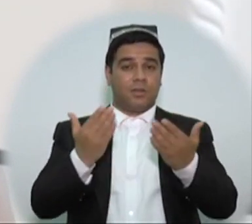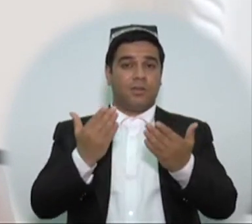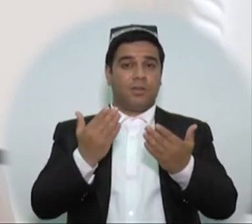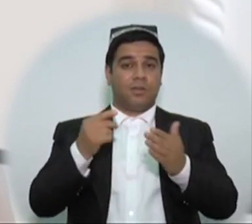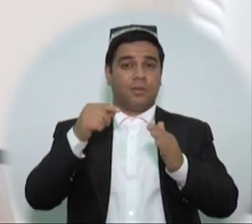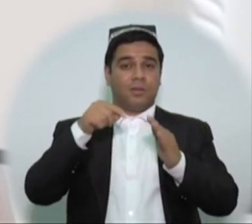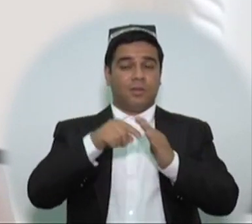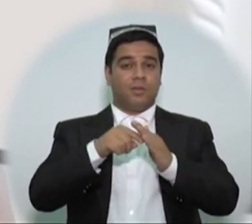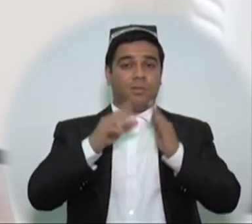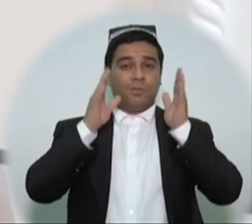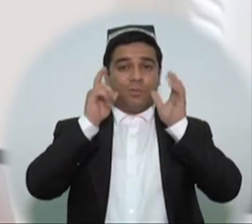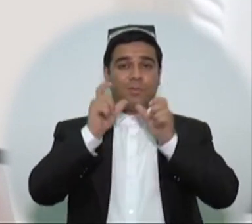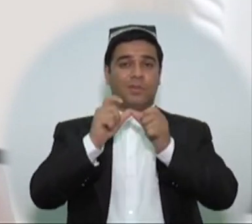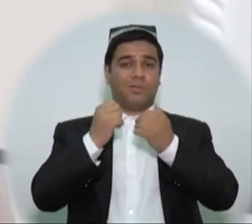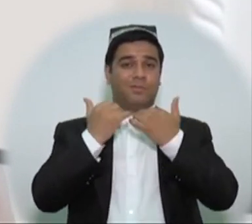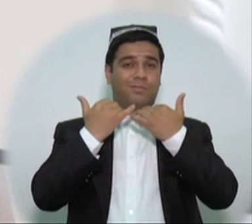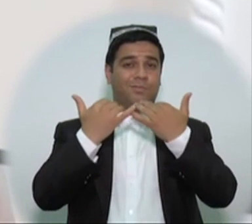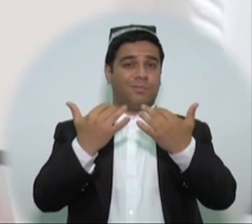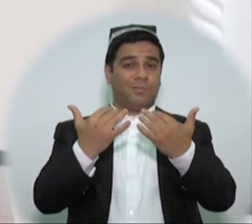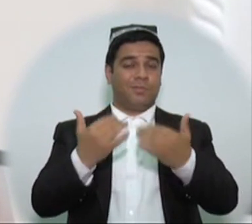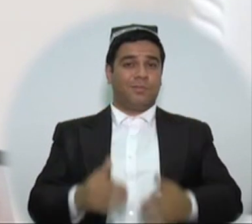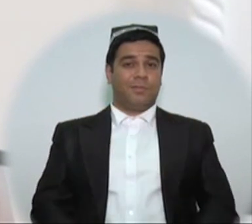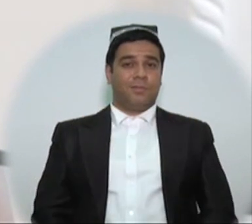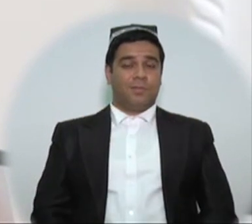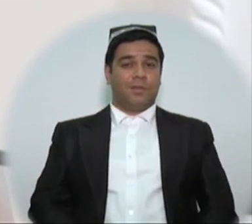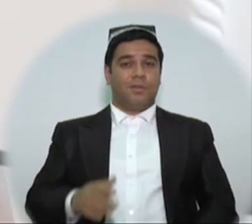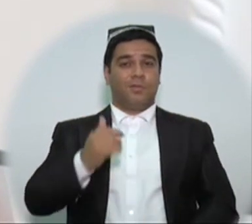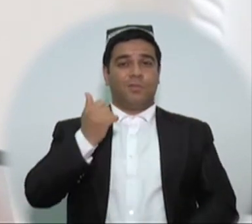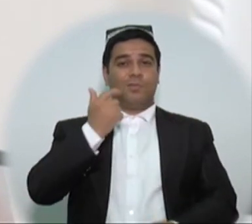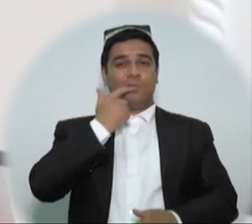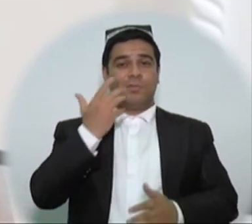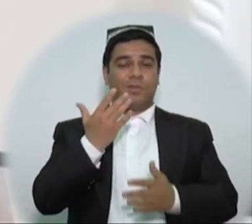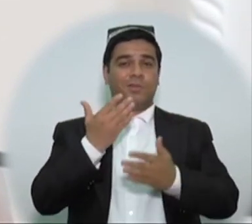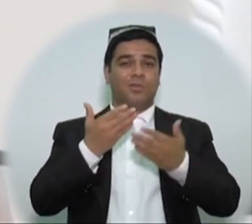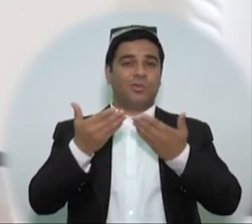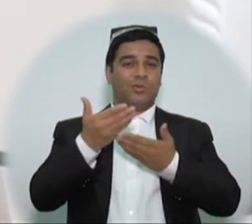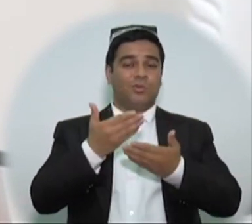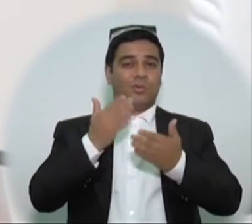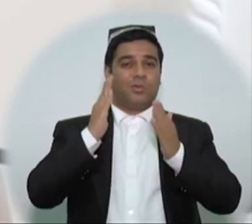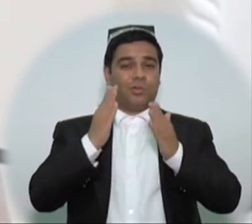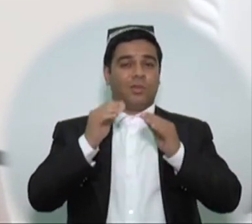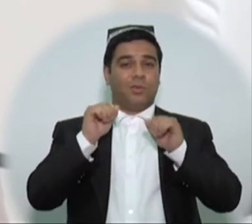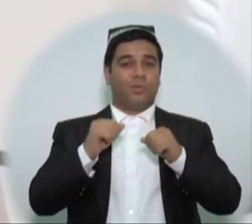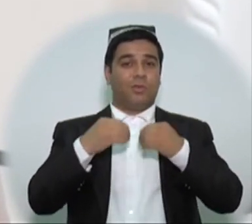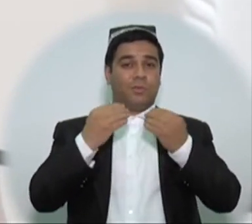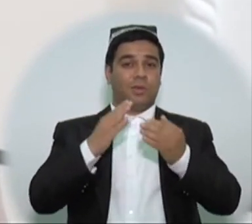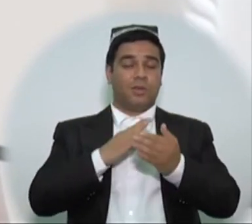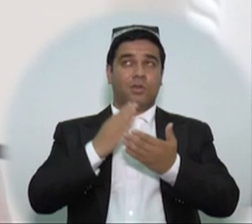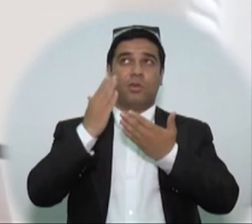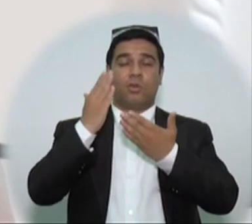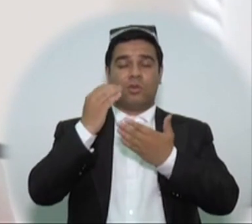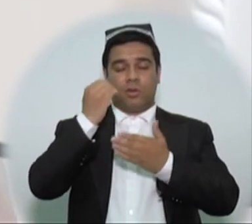muhteşem cami mescidlerinizde ilmi, marifi, sohbet, utkazış imkanını siz bilen